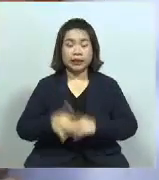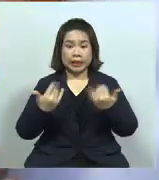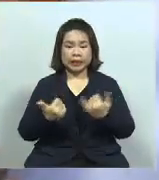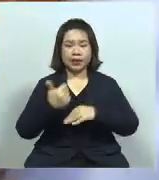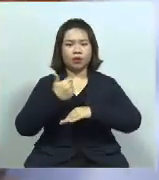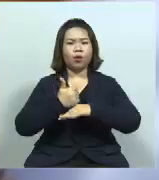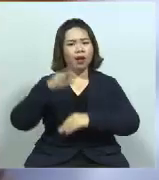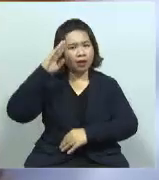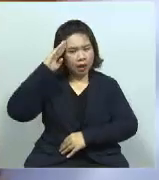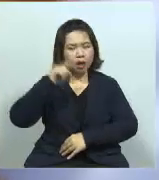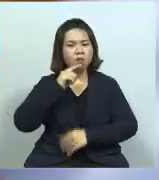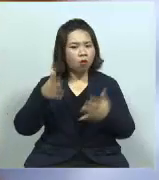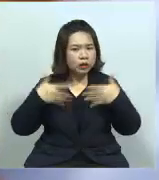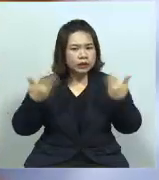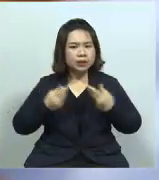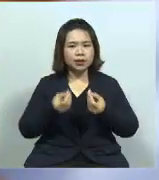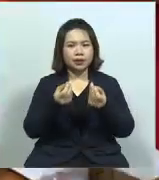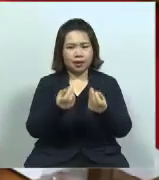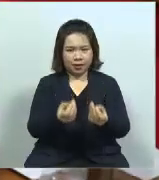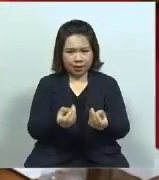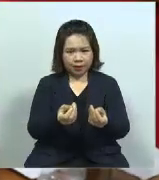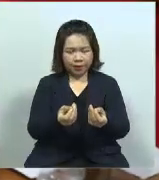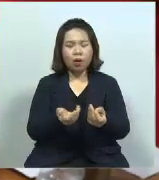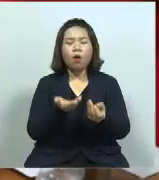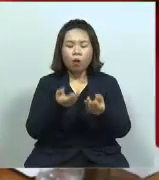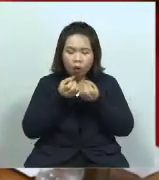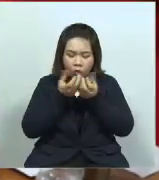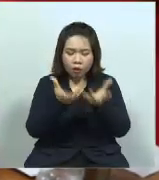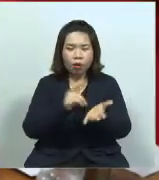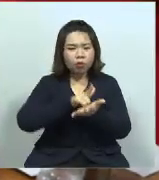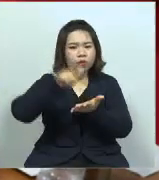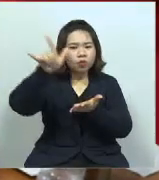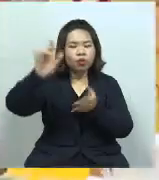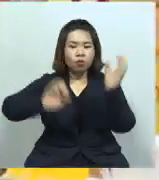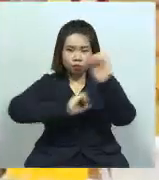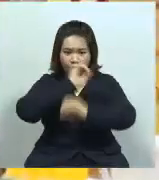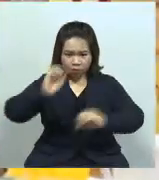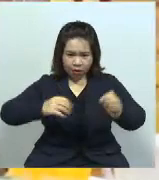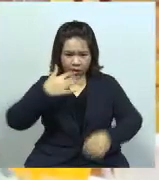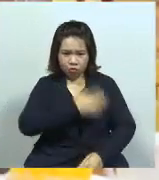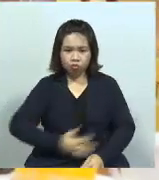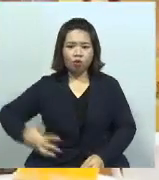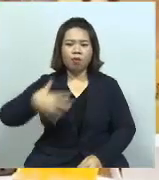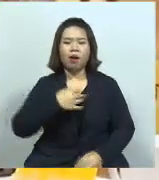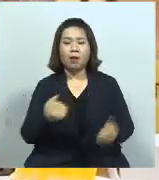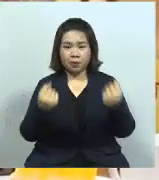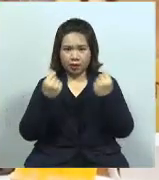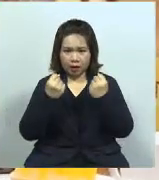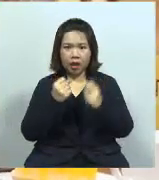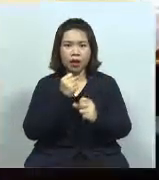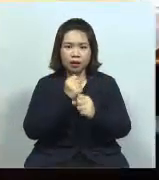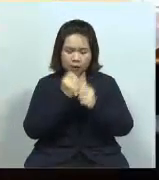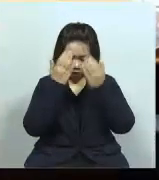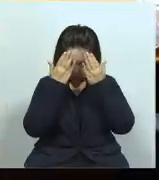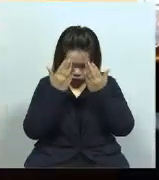แสดงความยินดีแก่ผู้แสวงบุญและขอให้เดินทางโดยสวัสดิภาพรักษาสุขภาพให้แข็งแรงและมุ่งมั่นประกอบ